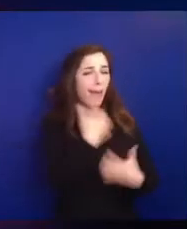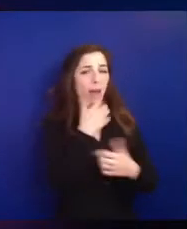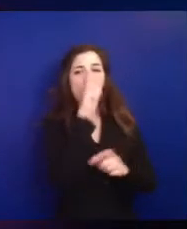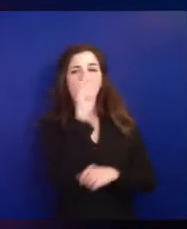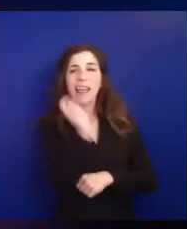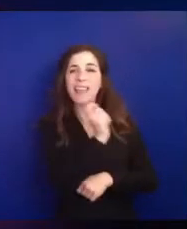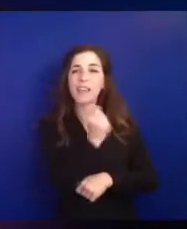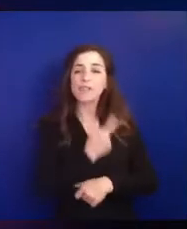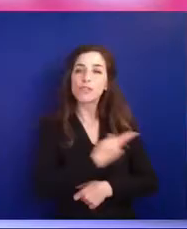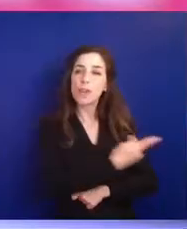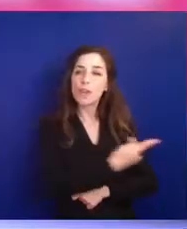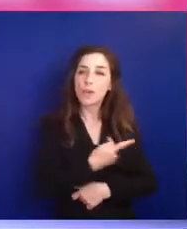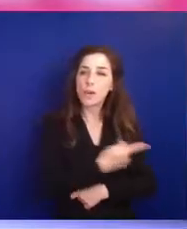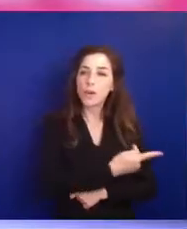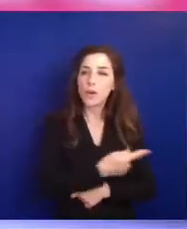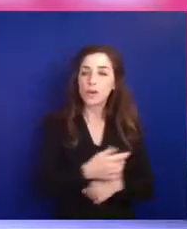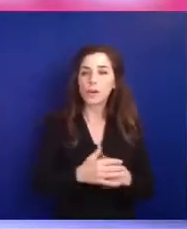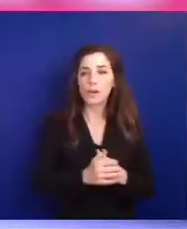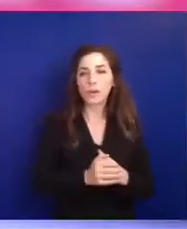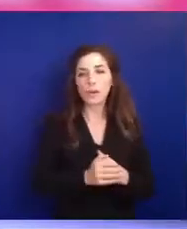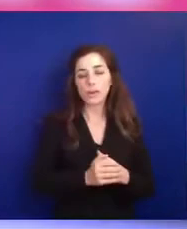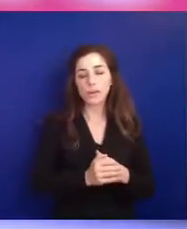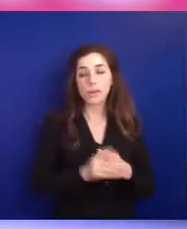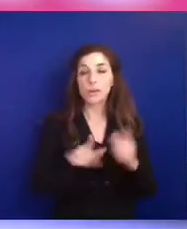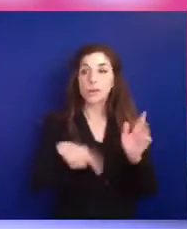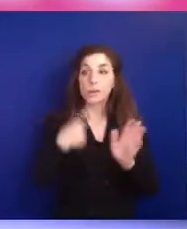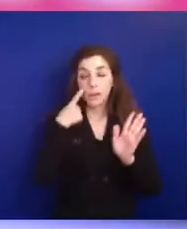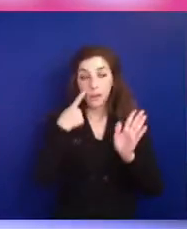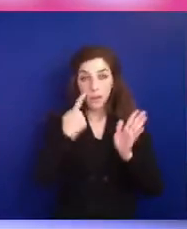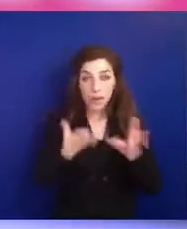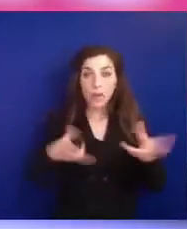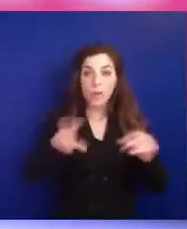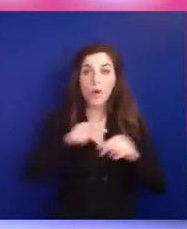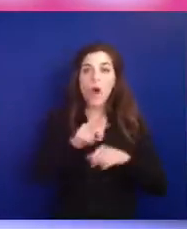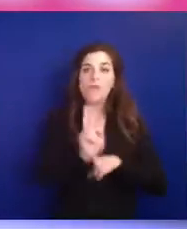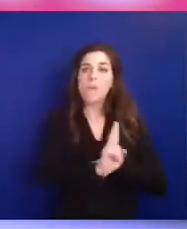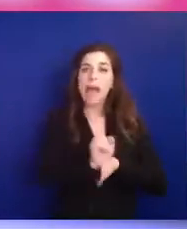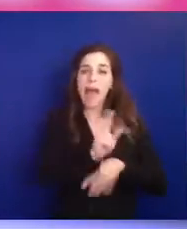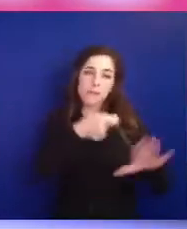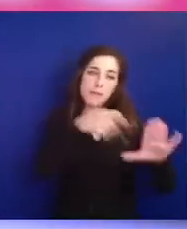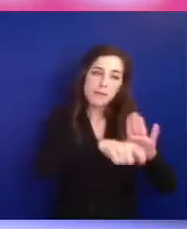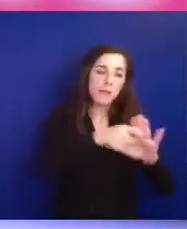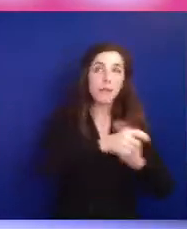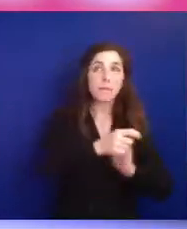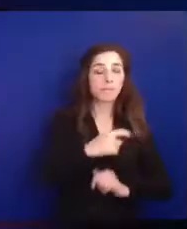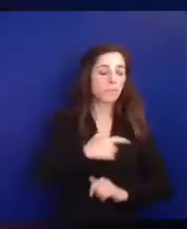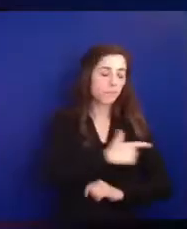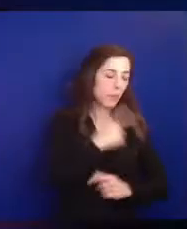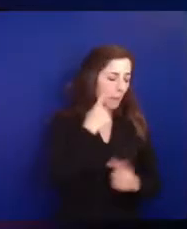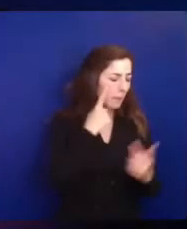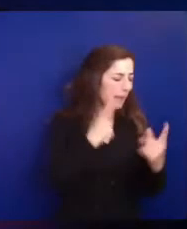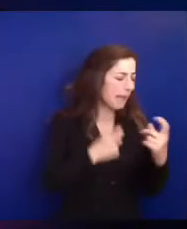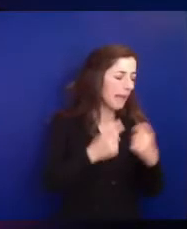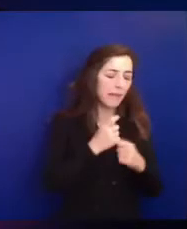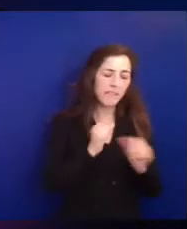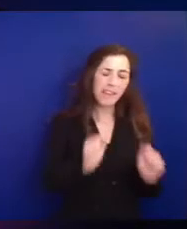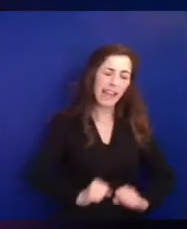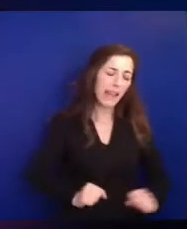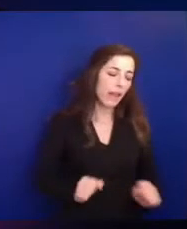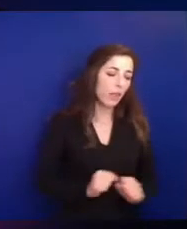ci rinchiusero nel bagno noi piangevamo avevamo freddo eravamo nude